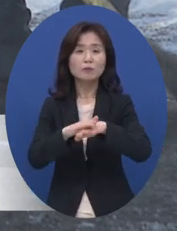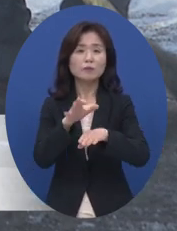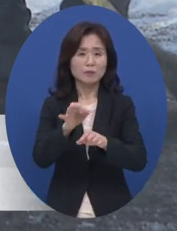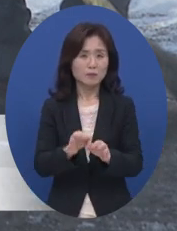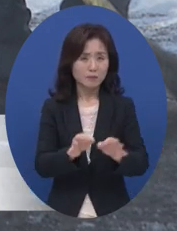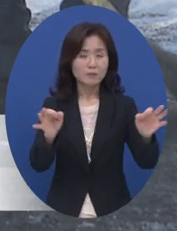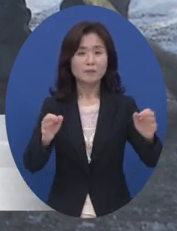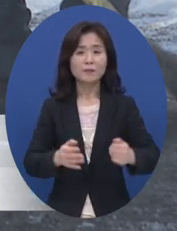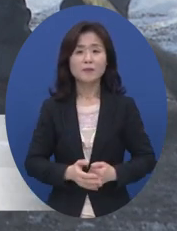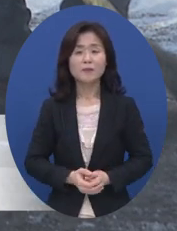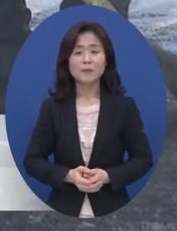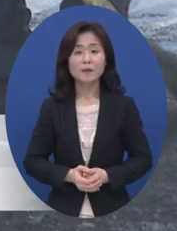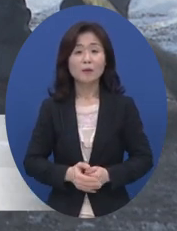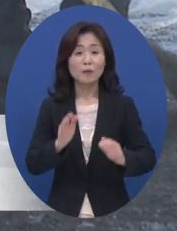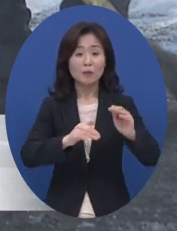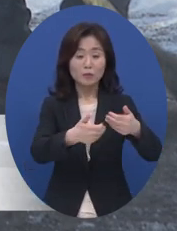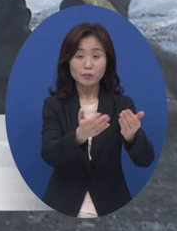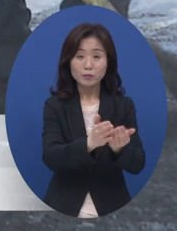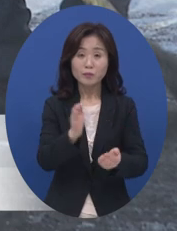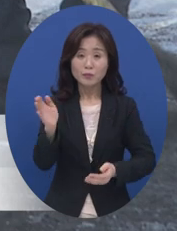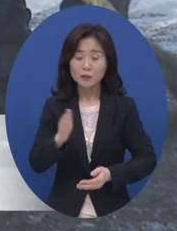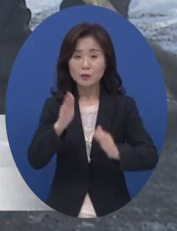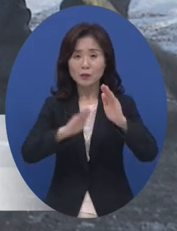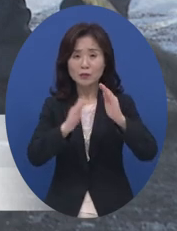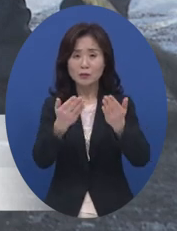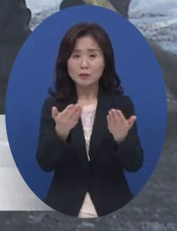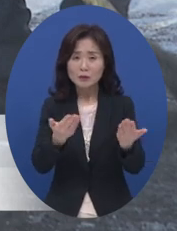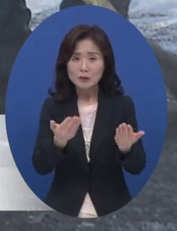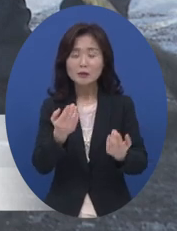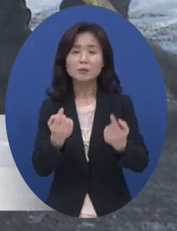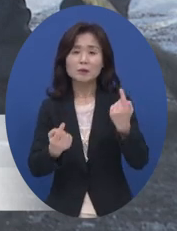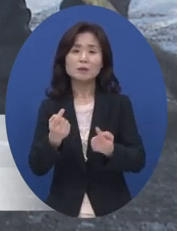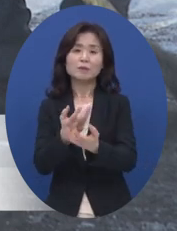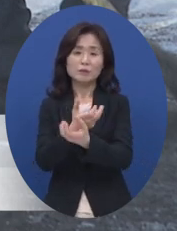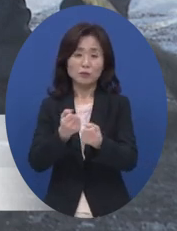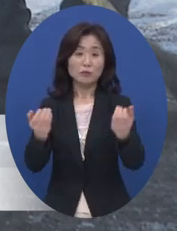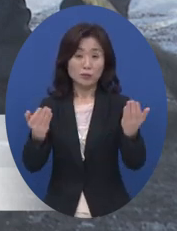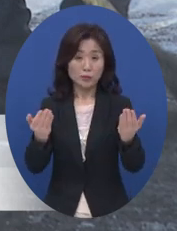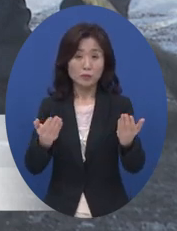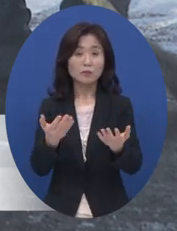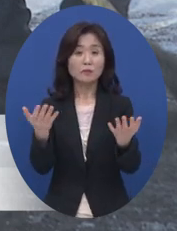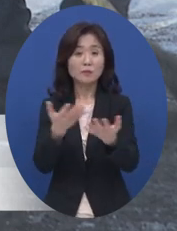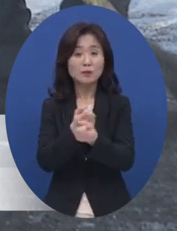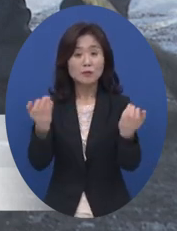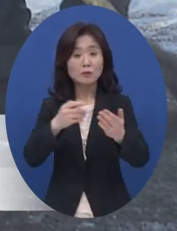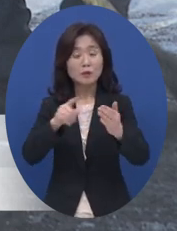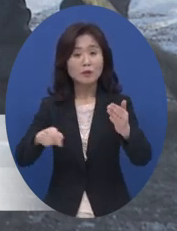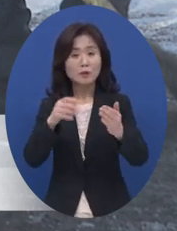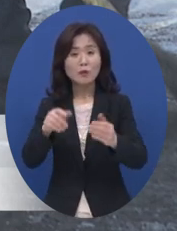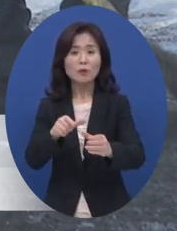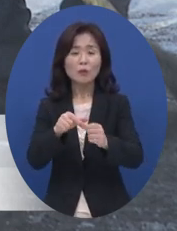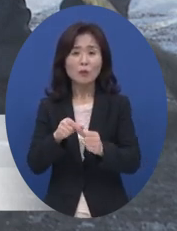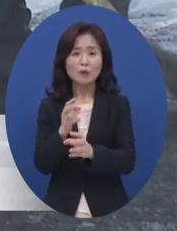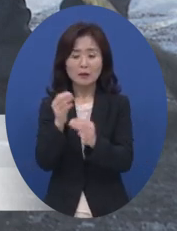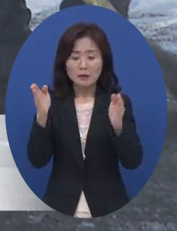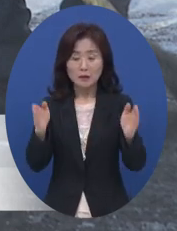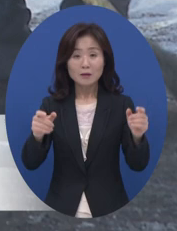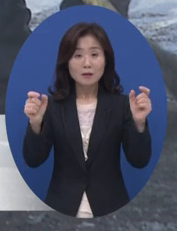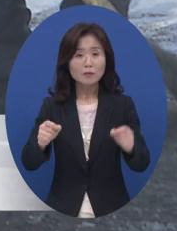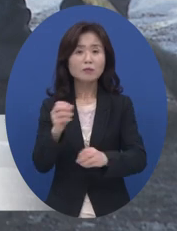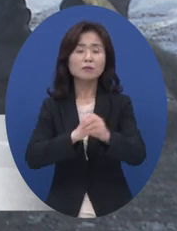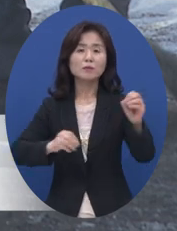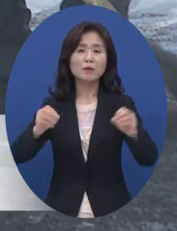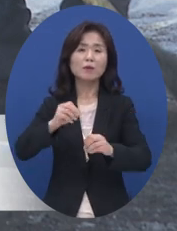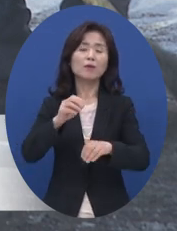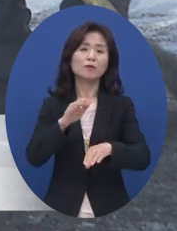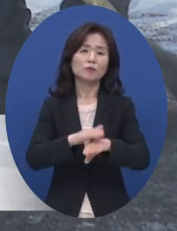건데요 공공부문부터 정규직 보다는 비정규직이 비정규직 중에서도 고용 기간이 짧을수록 더 많은